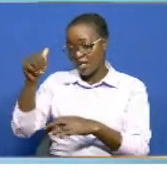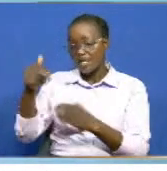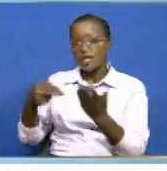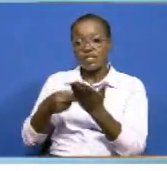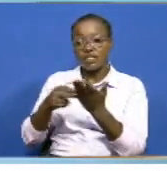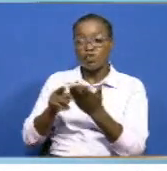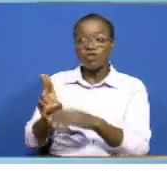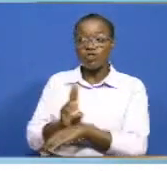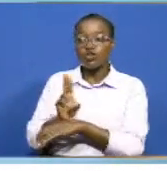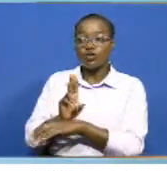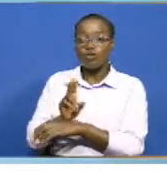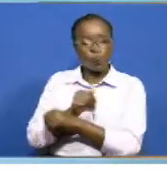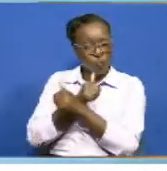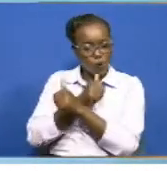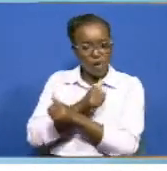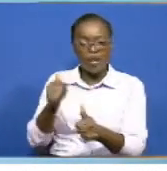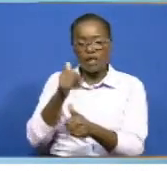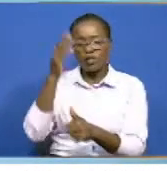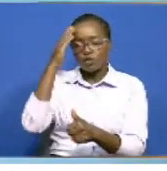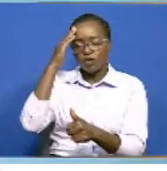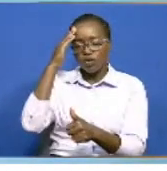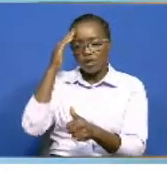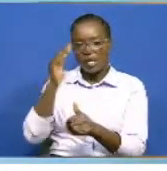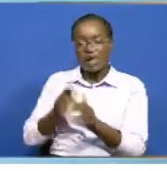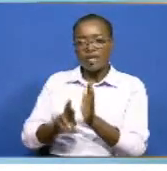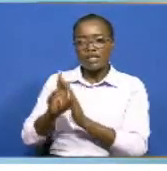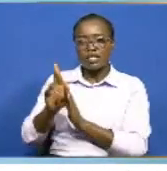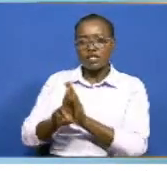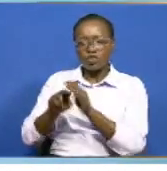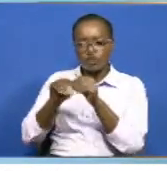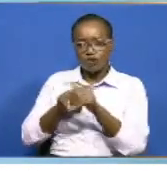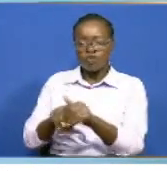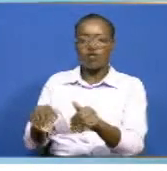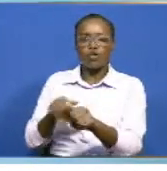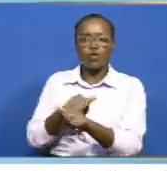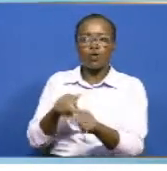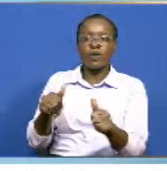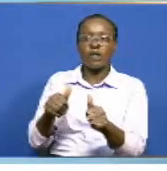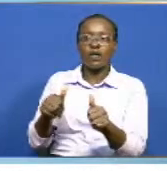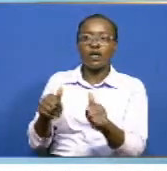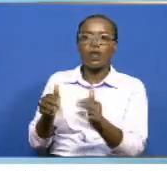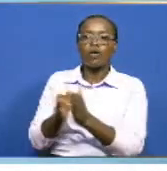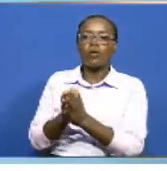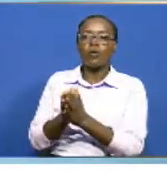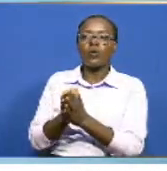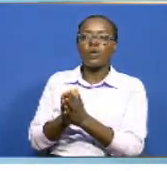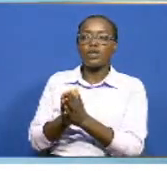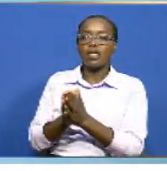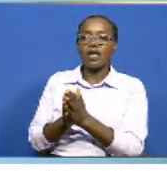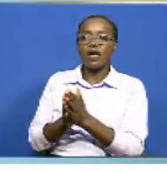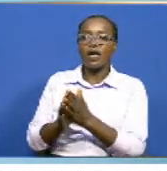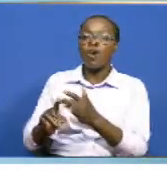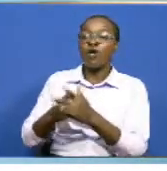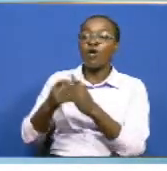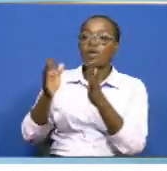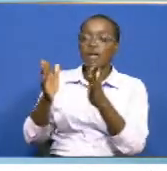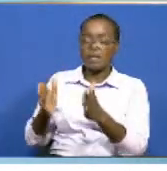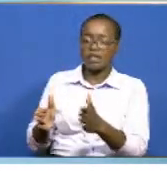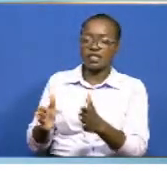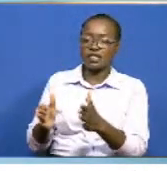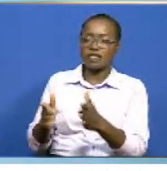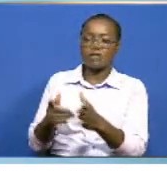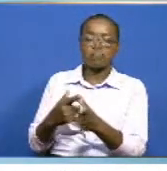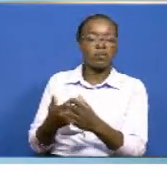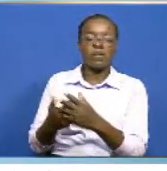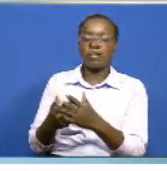kwa uzuri na kufuata yale maagizo ama kanuni zenye zimetungwa mwanzo na wale waanzilishi wa haya mambo ya teknolojia, najua